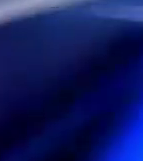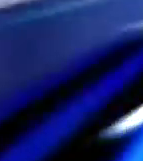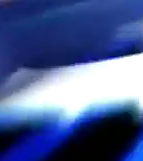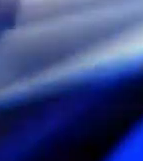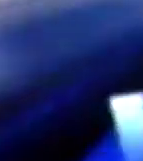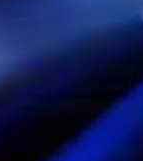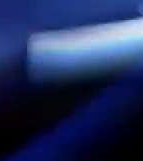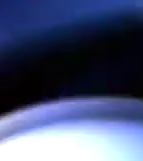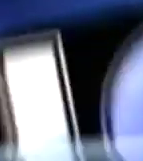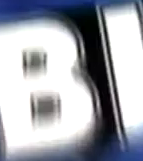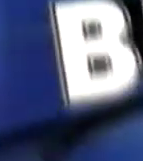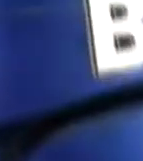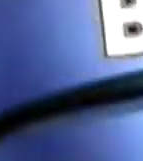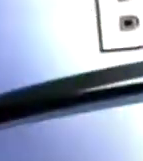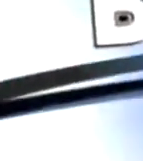Музика